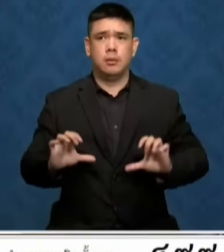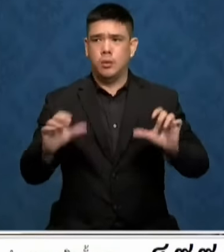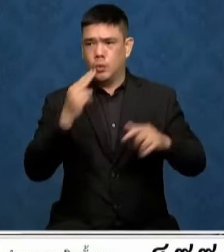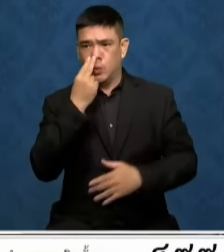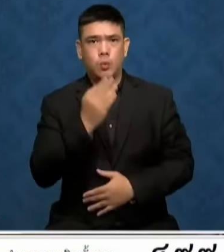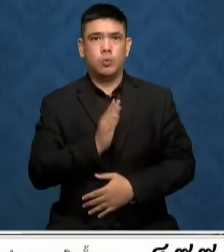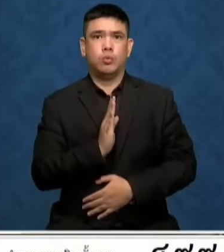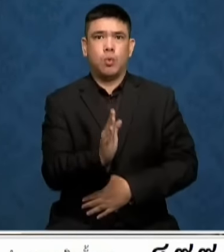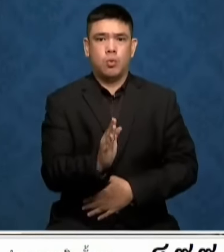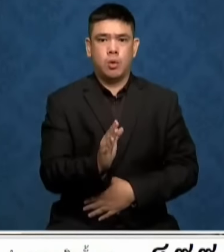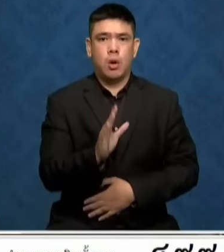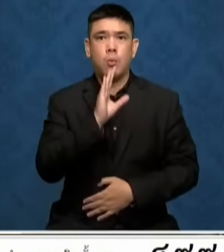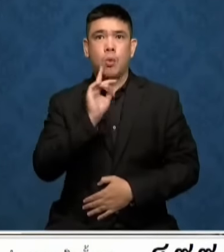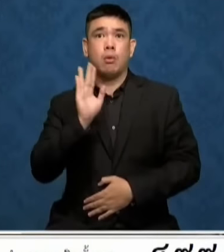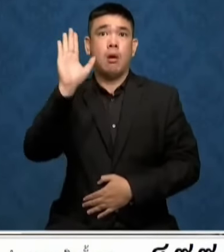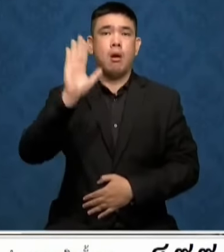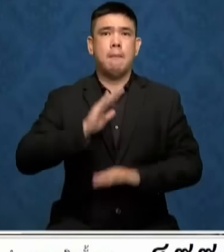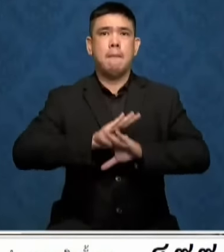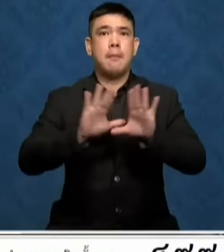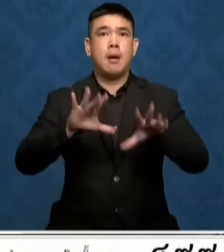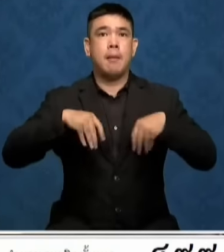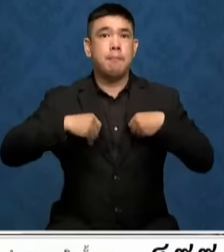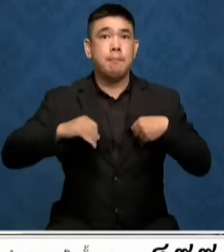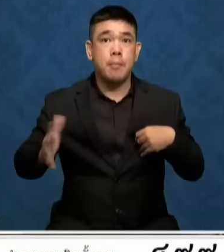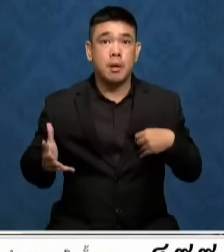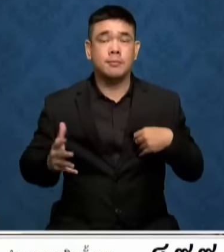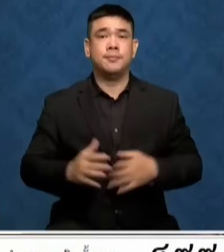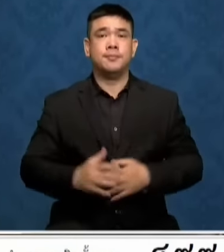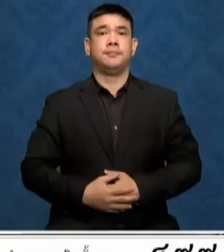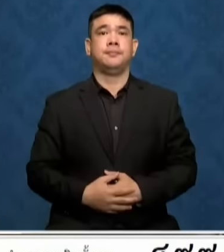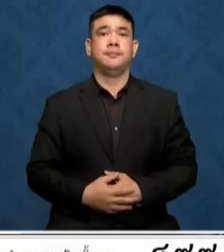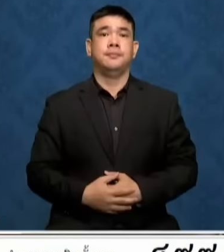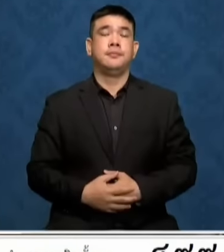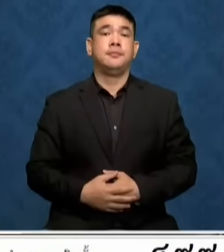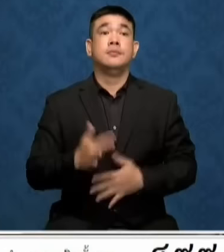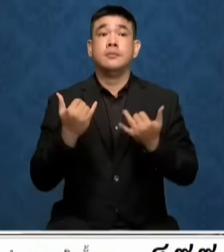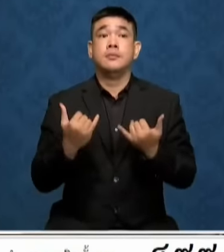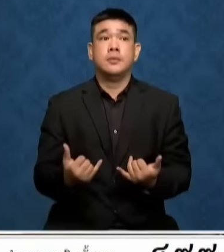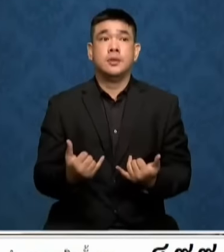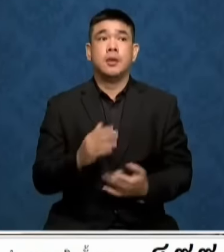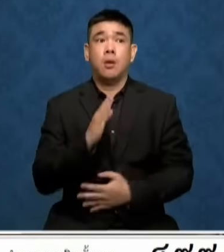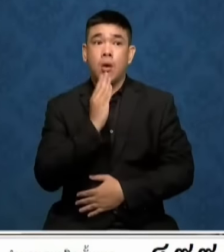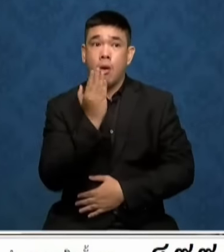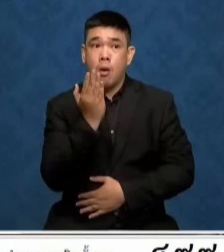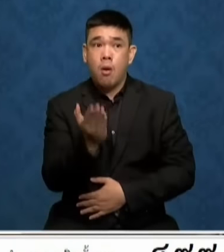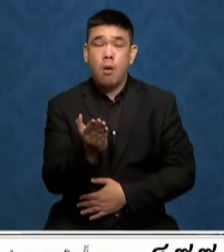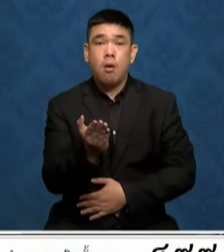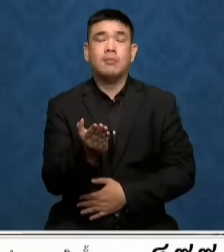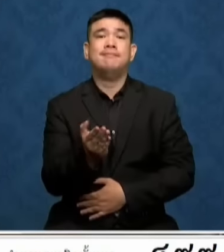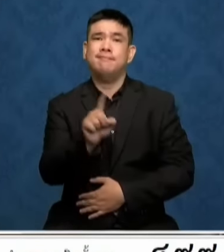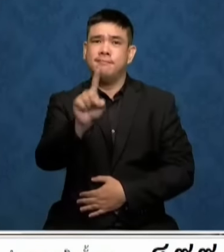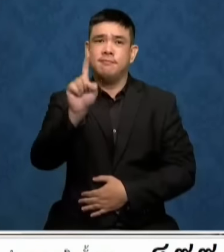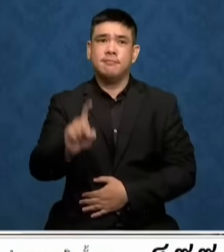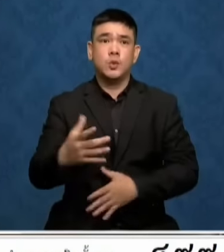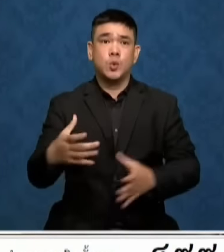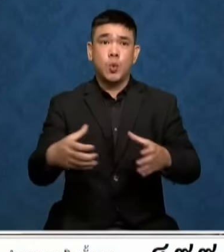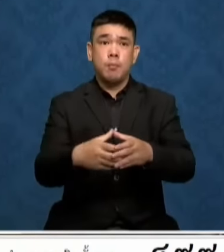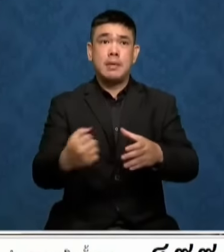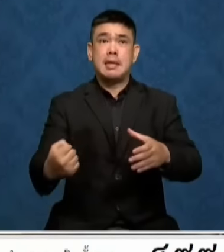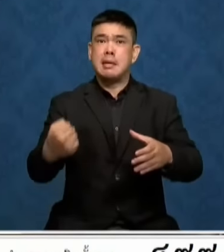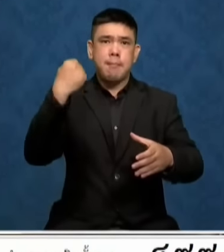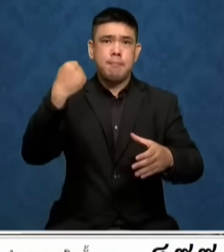และไม่สนใจเสียงคัดค้านของประชาชนดังนั้นนะคะดิฉันขอตั้งคำถามค่ะว่าพรรคการเมืองมันจะเ